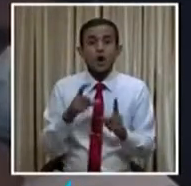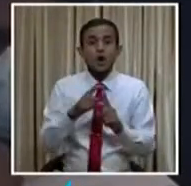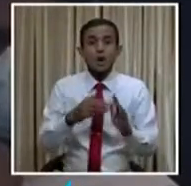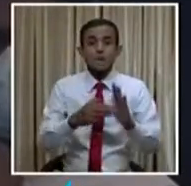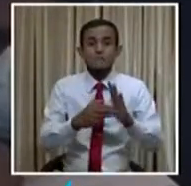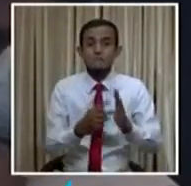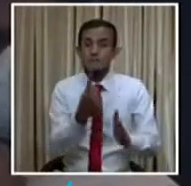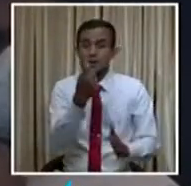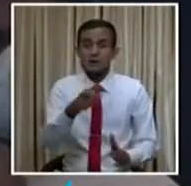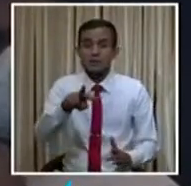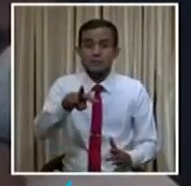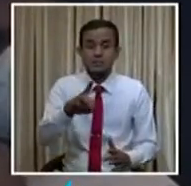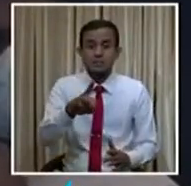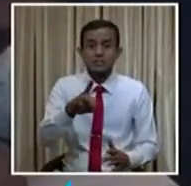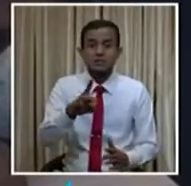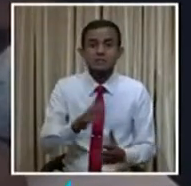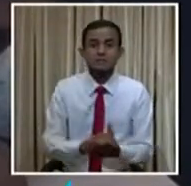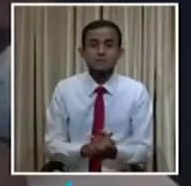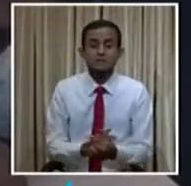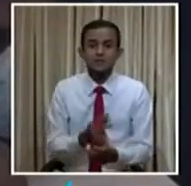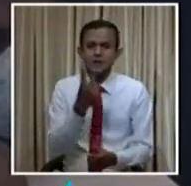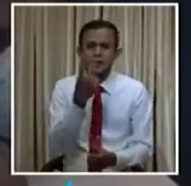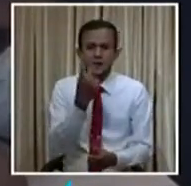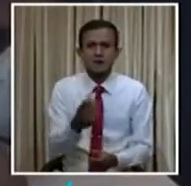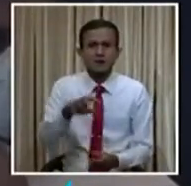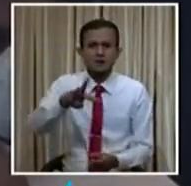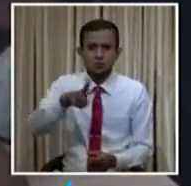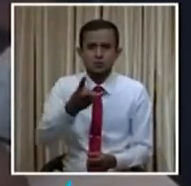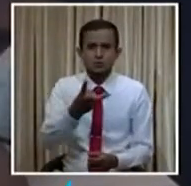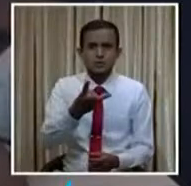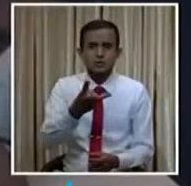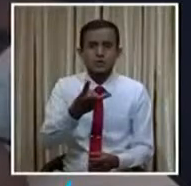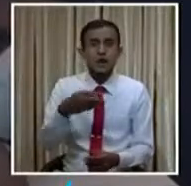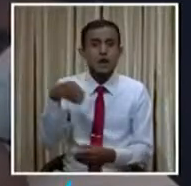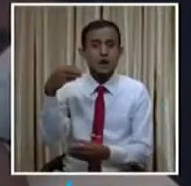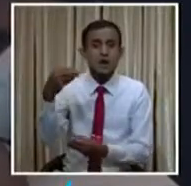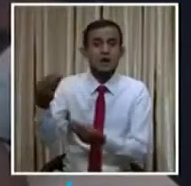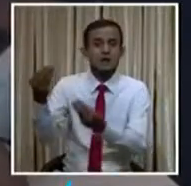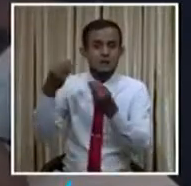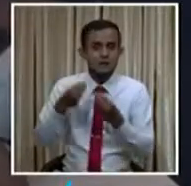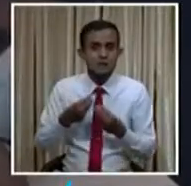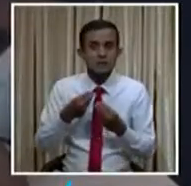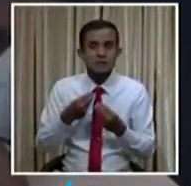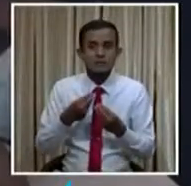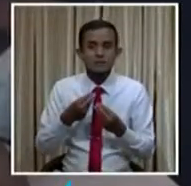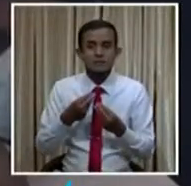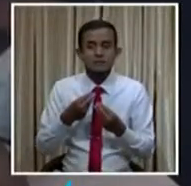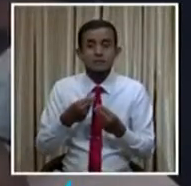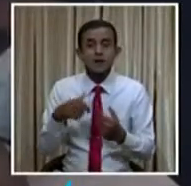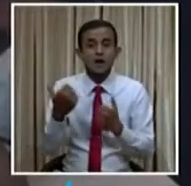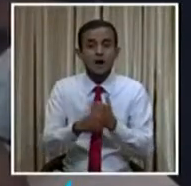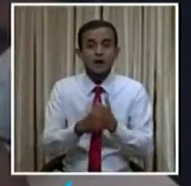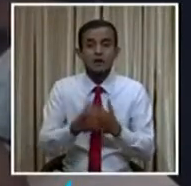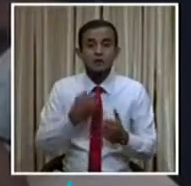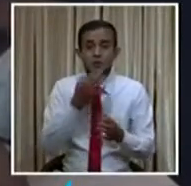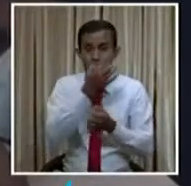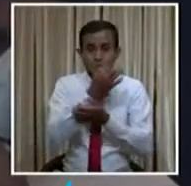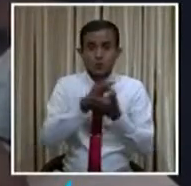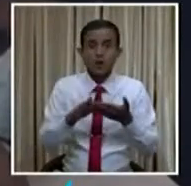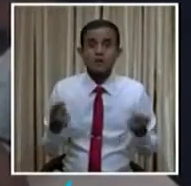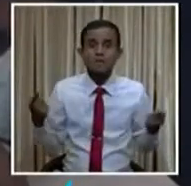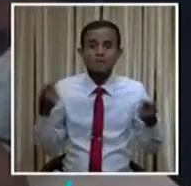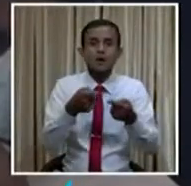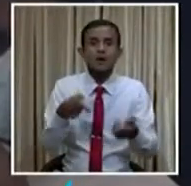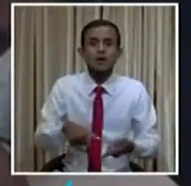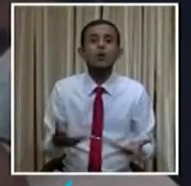මිලියන 1200ක් 1300ක් ණය අරගෙන හදපු අපේ හම්බන්තොට වරාය අද